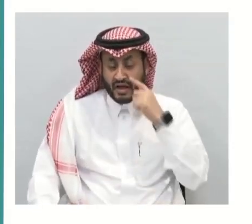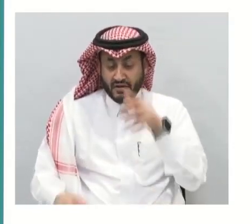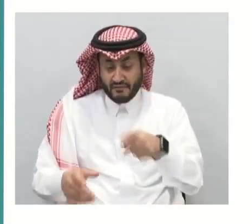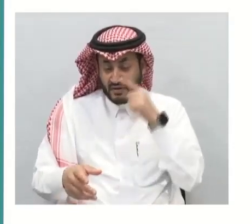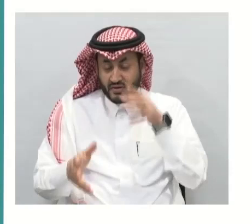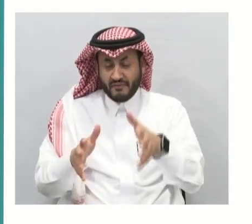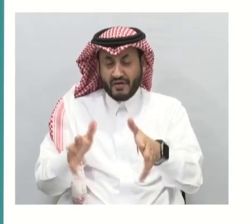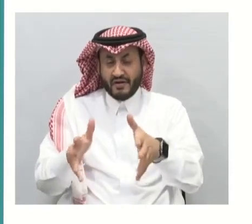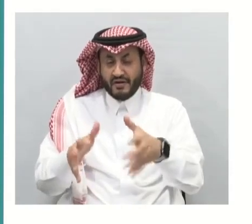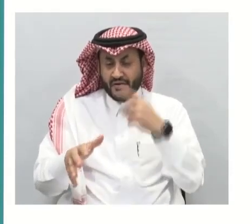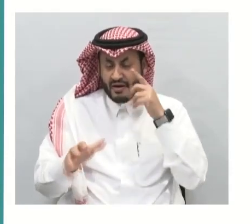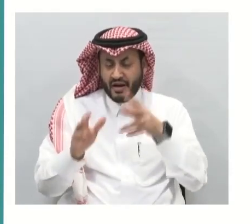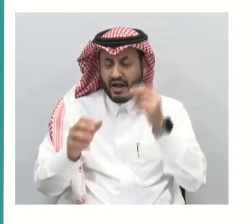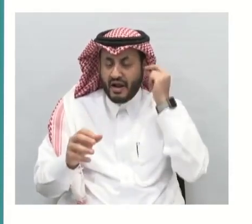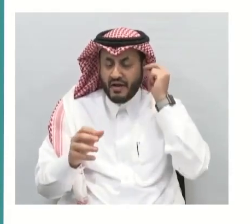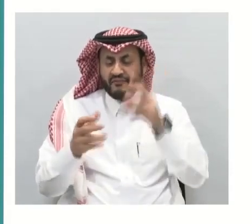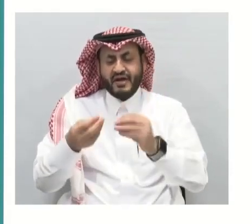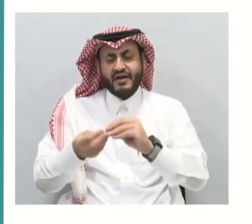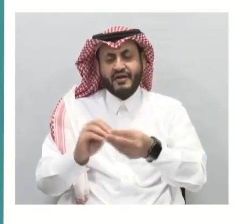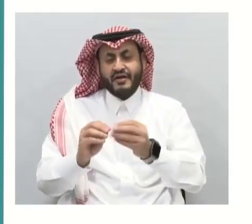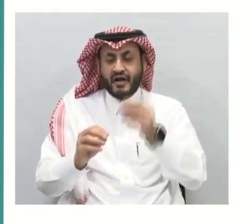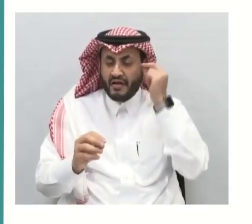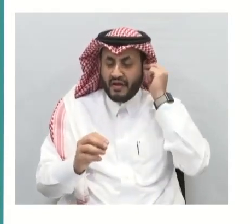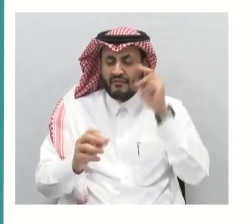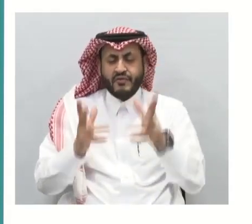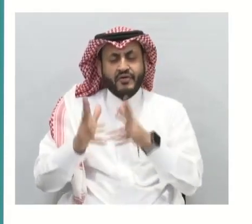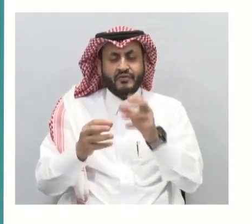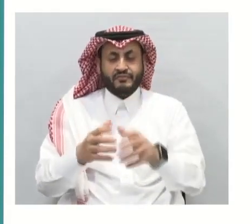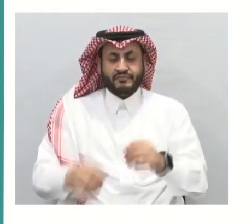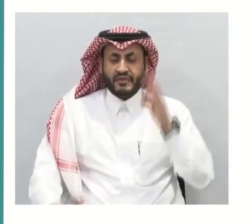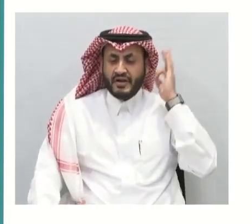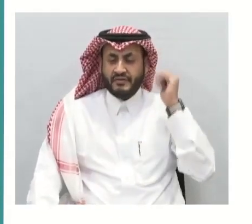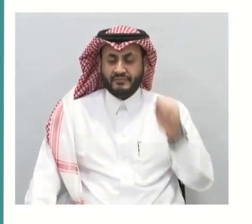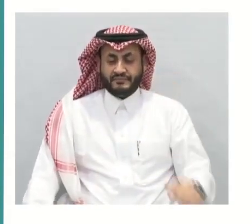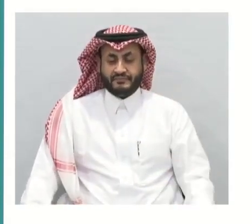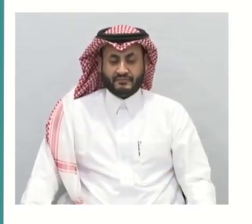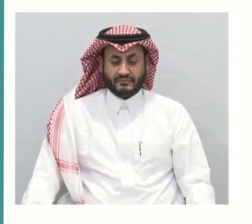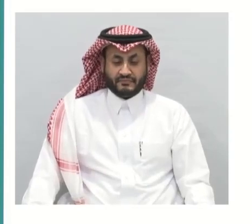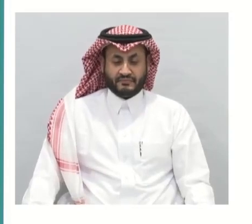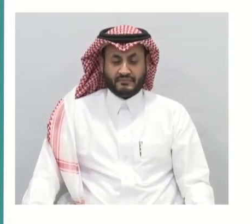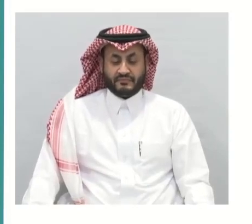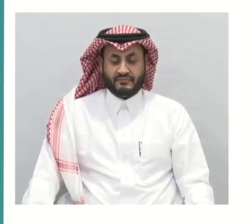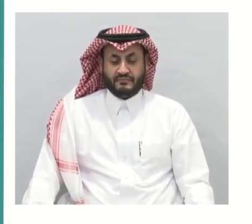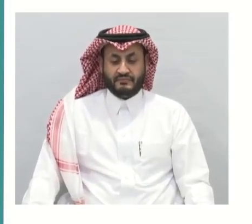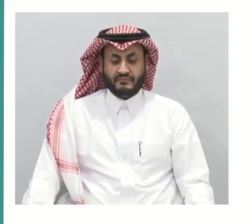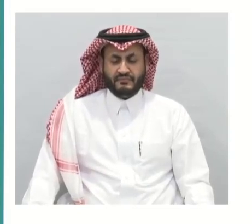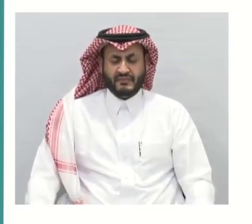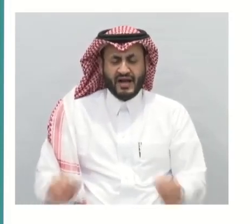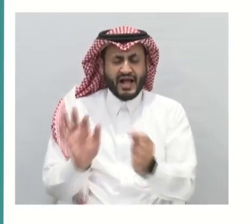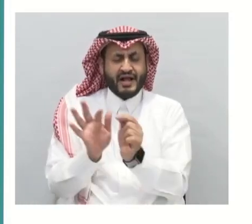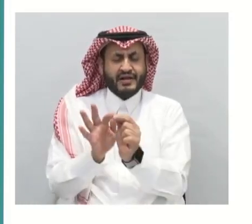الرساله ثم تظهر الصوت او نسمه الصوت تعتمد النهايات